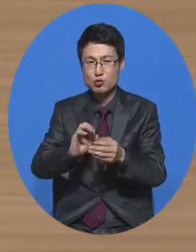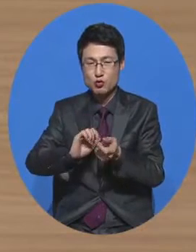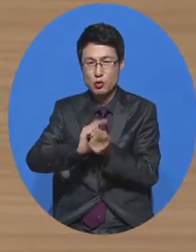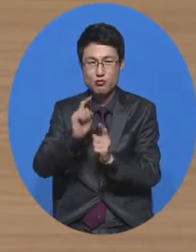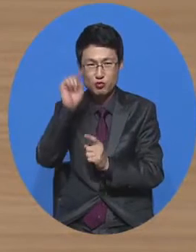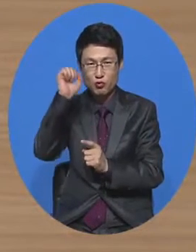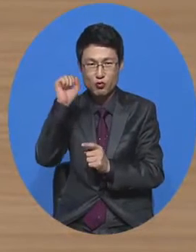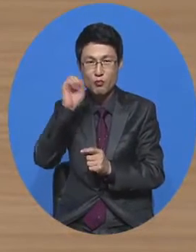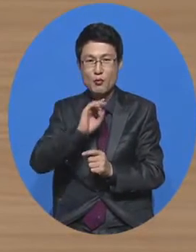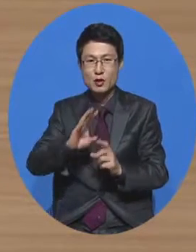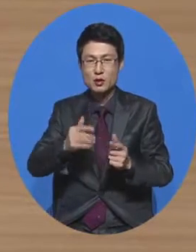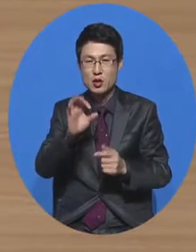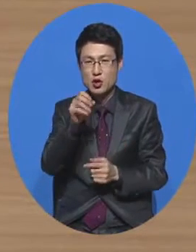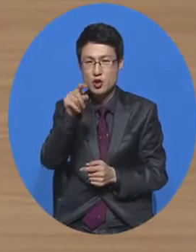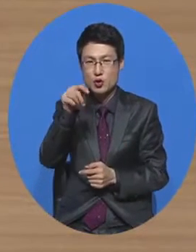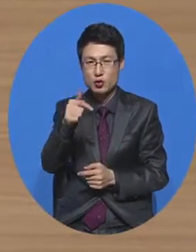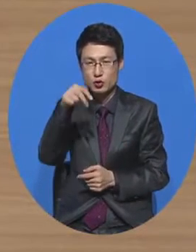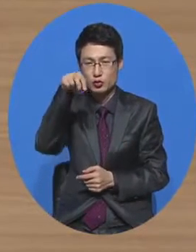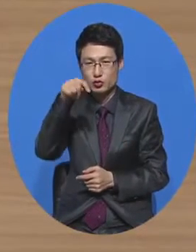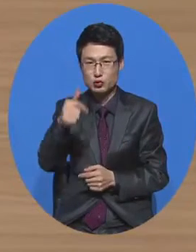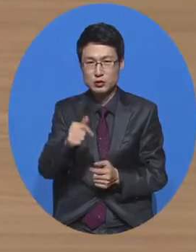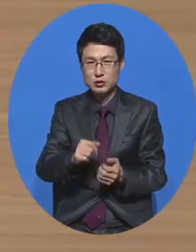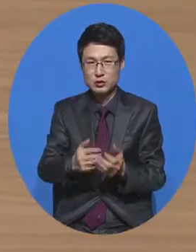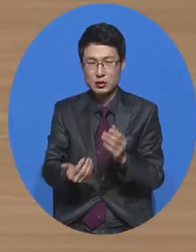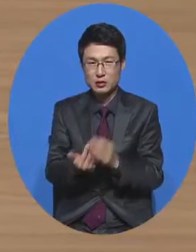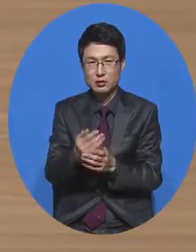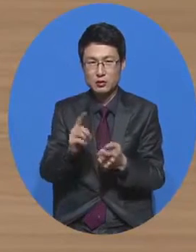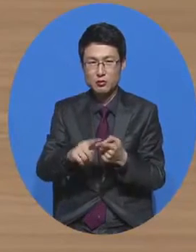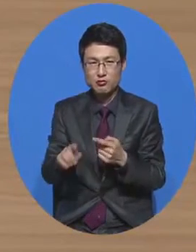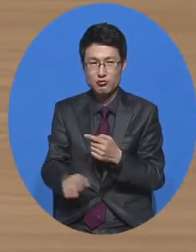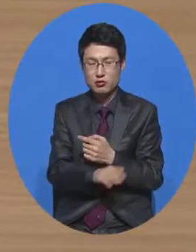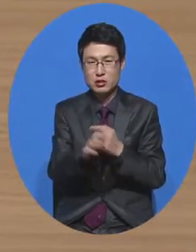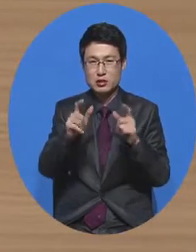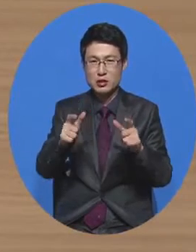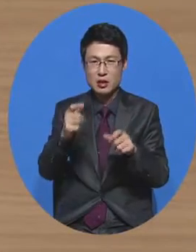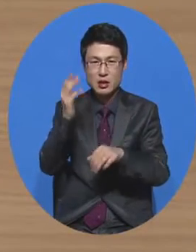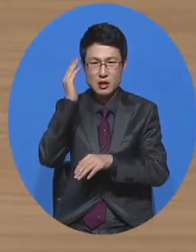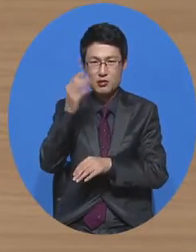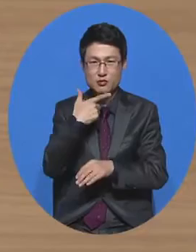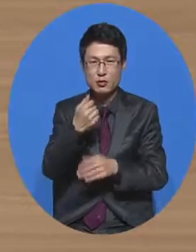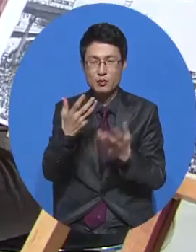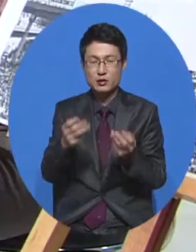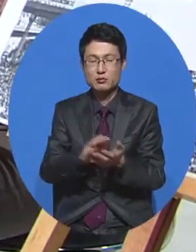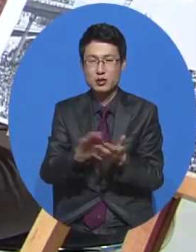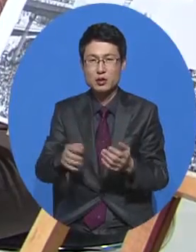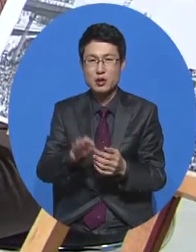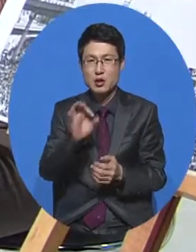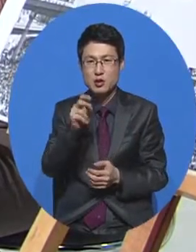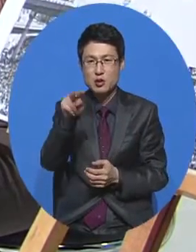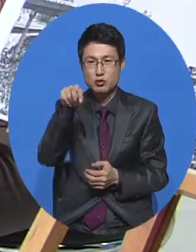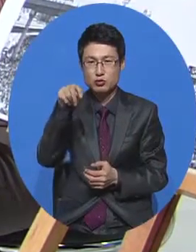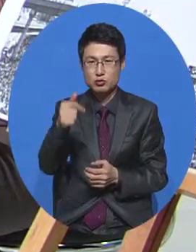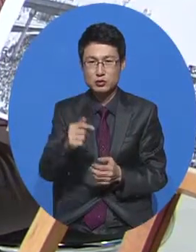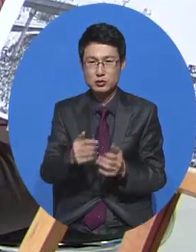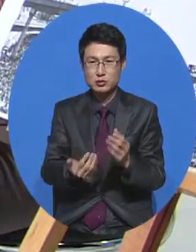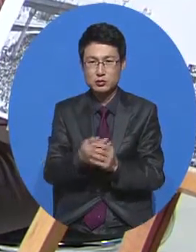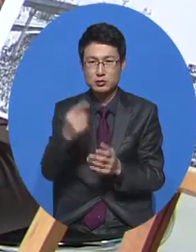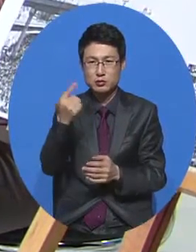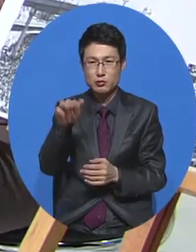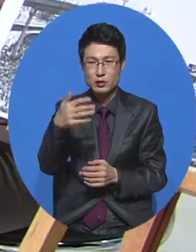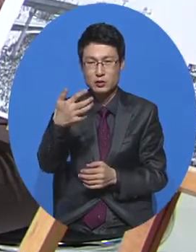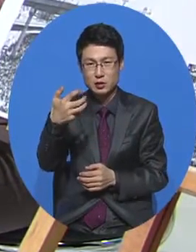아니라 여순사건 관련되서 도 우리 지역에서는 할 얘기가 좀 많이 있죠 여순사건 은 1948년